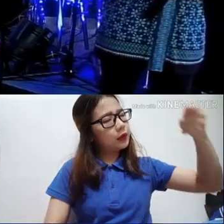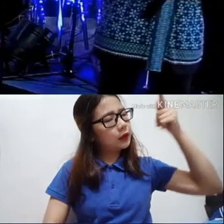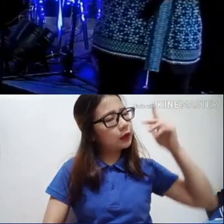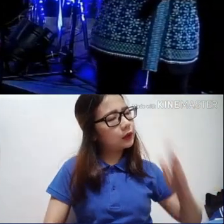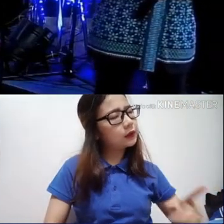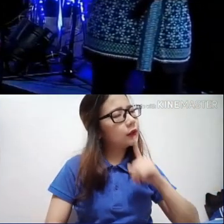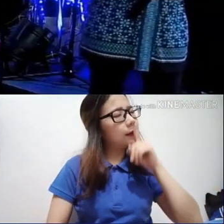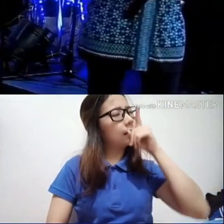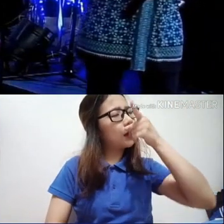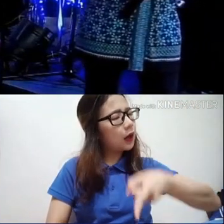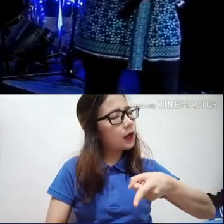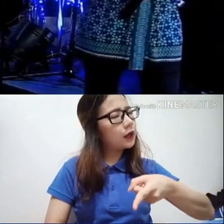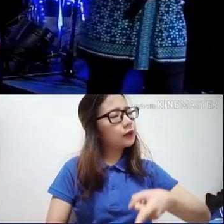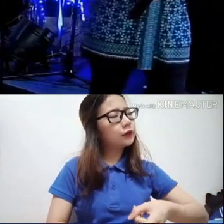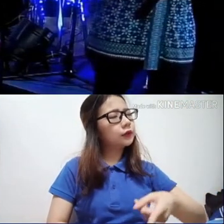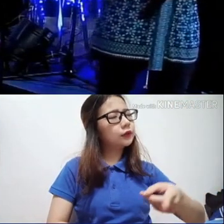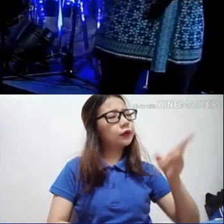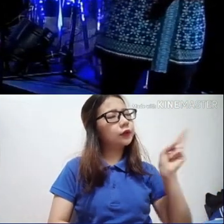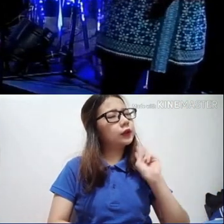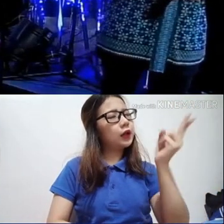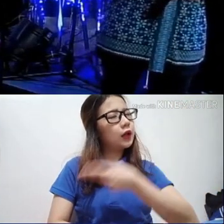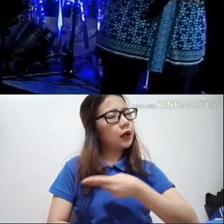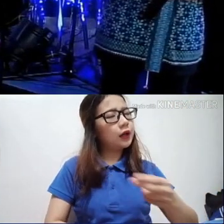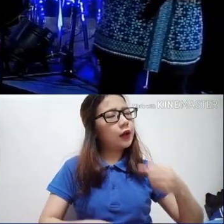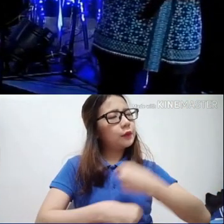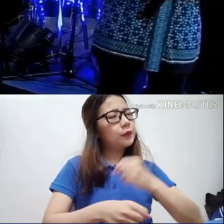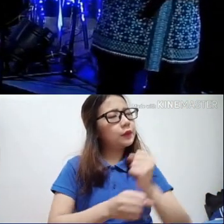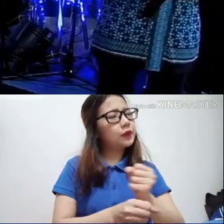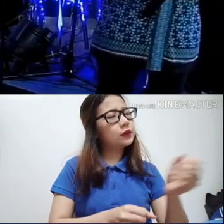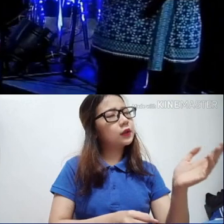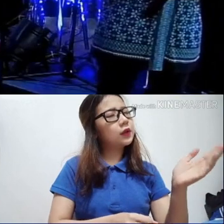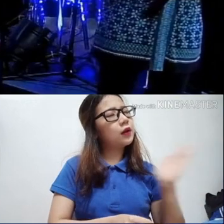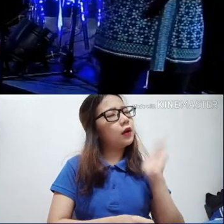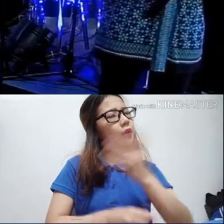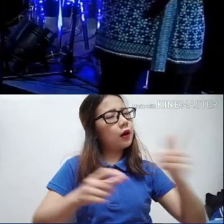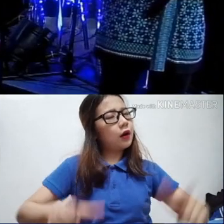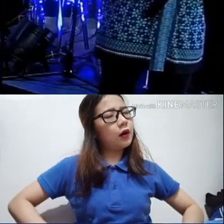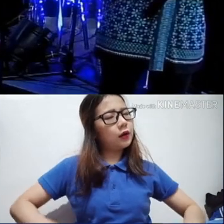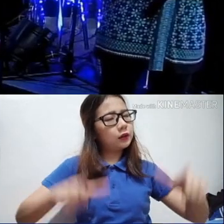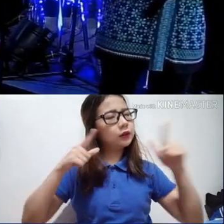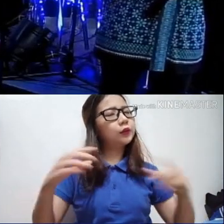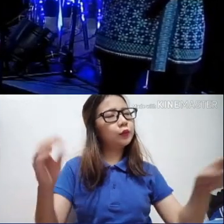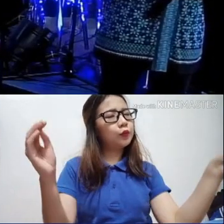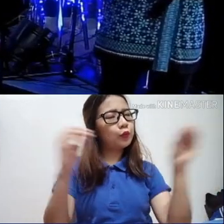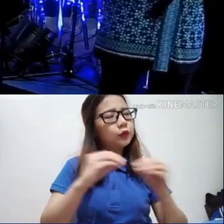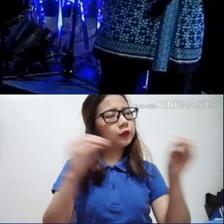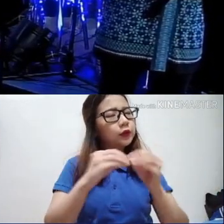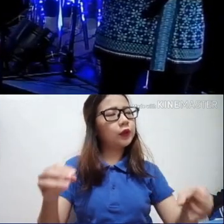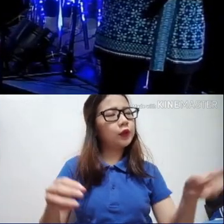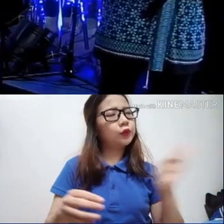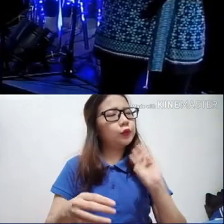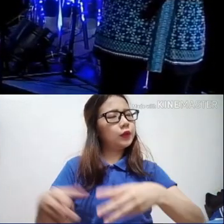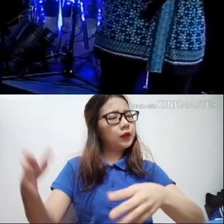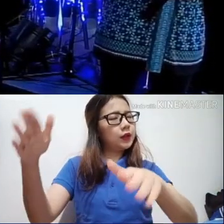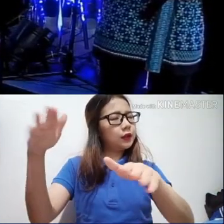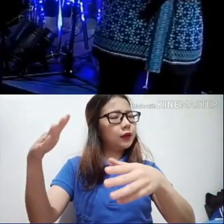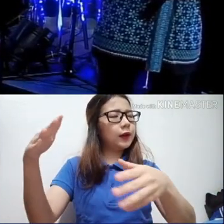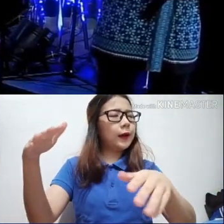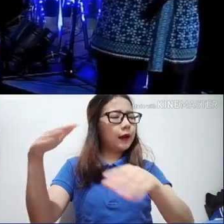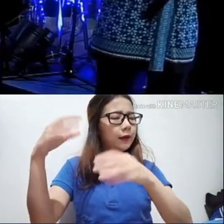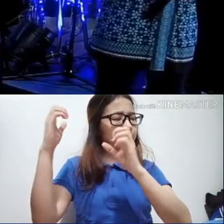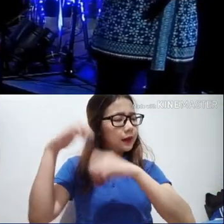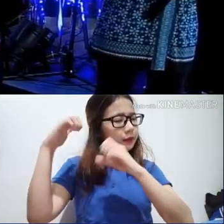isipin at asahan mula sa iyo. Samahan po ninyo kami muli sa amin pong pagsasama-samang pagpupuri, pananampahan sa inyo, Panginoon,